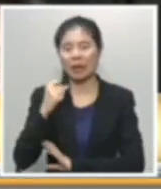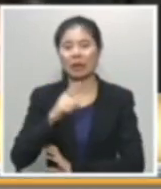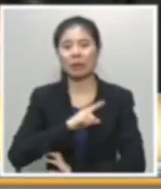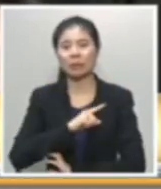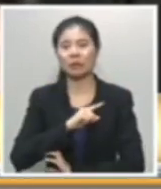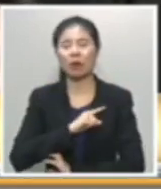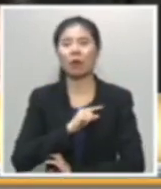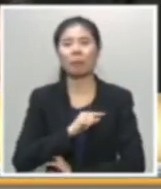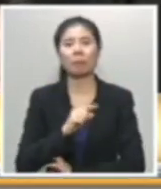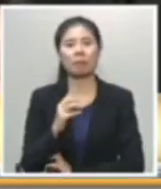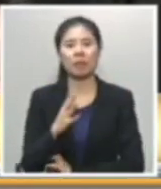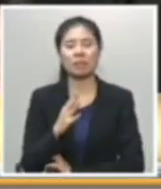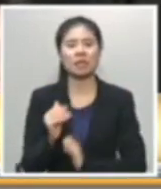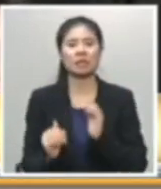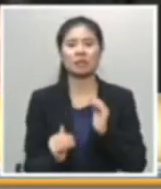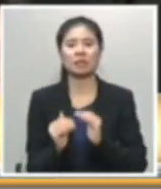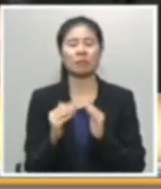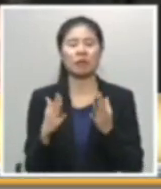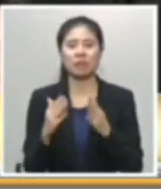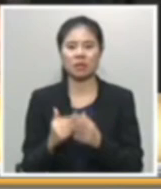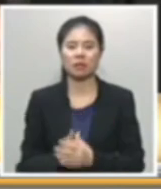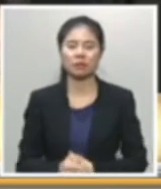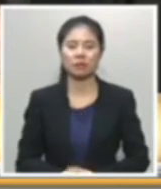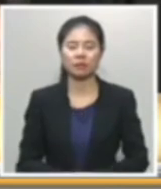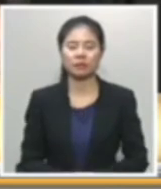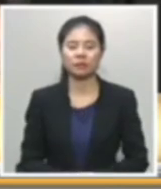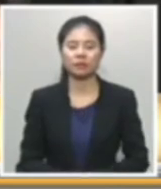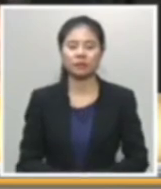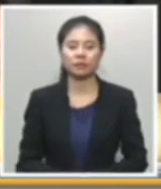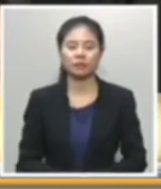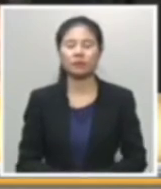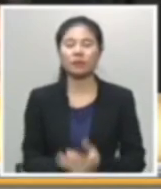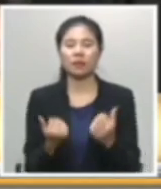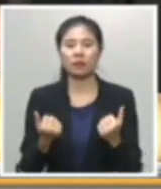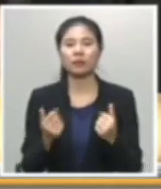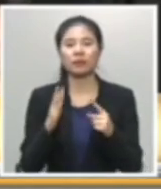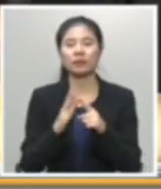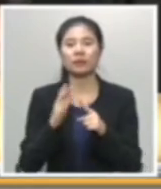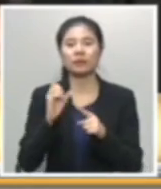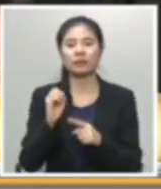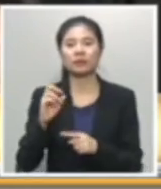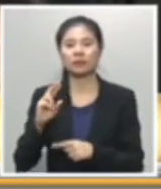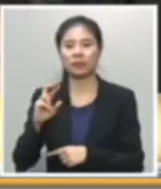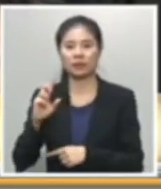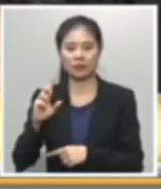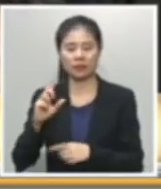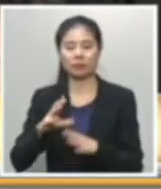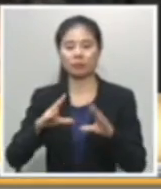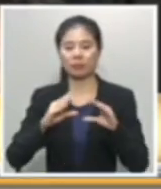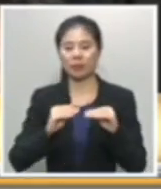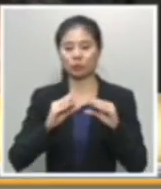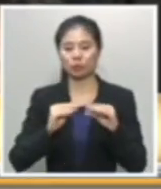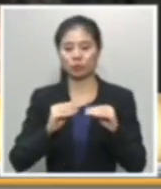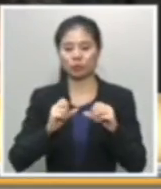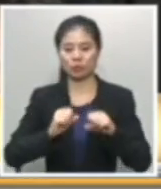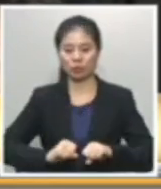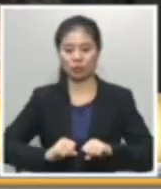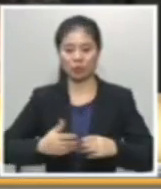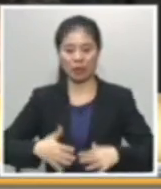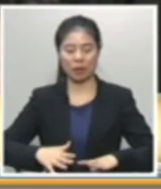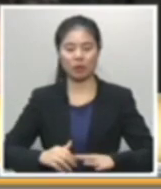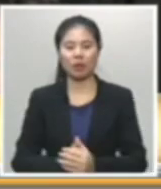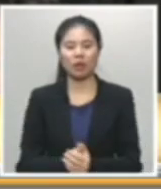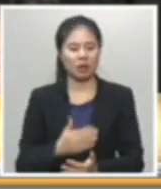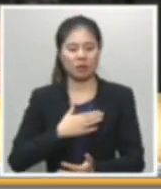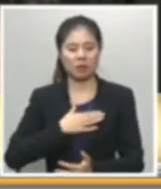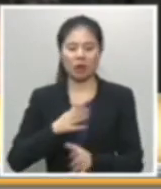ะครับฮะสุดท้ายพรรคเสรีรวมไทยเราได้ประชุมหารือกันแล้วนะครับเราจะไม่ยอมพิจารณา